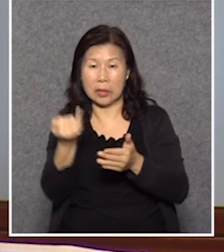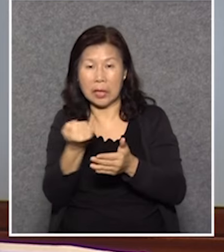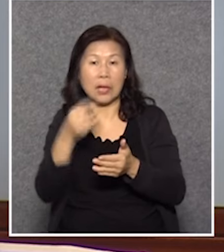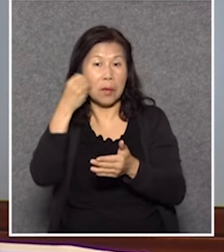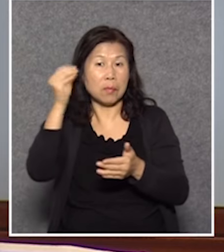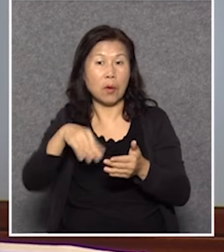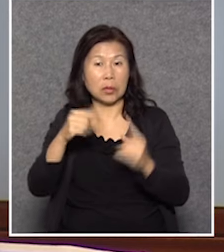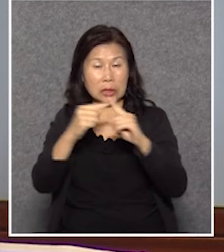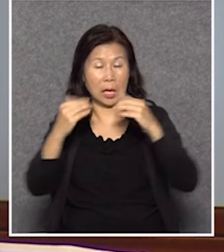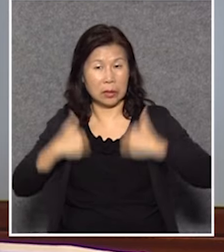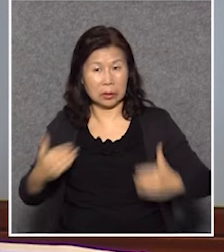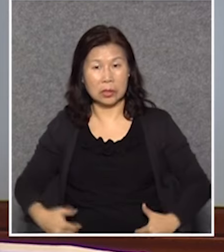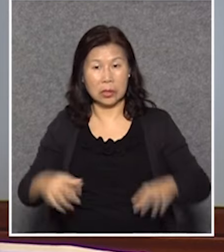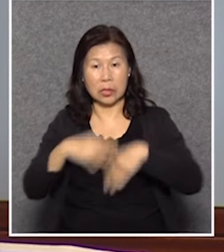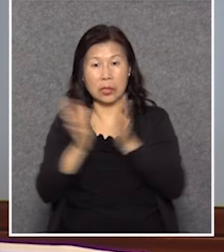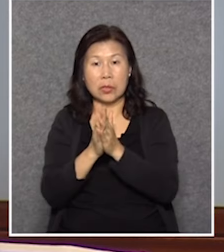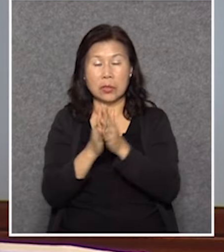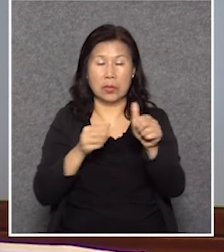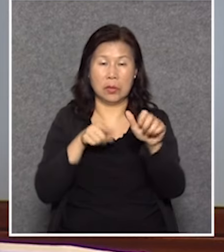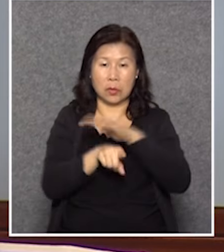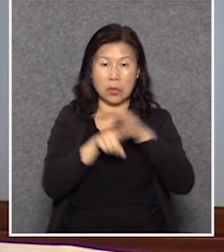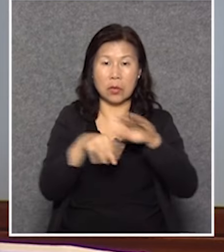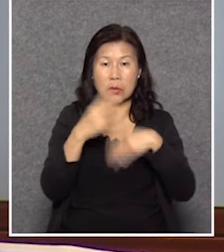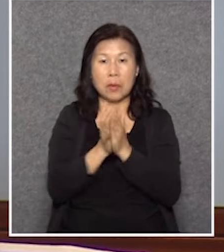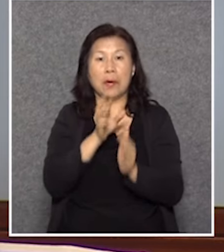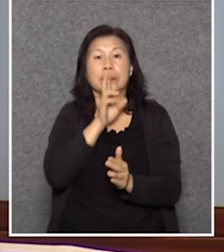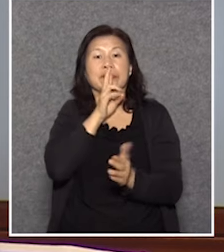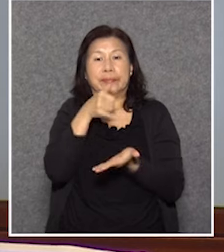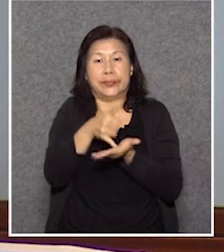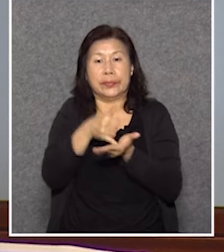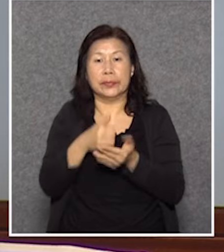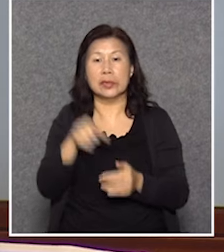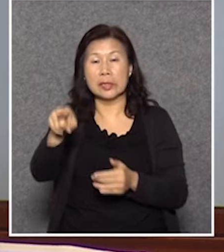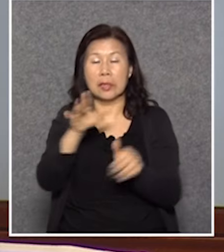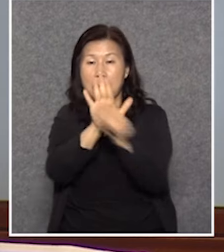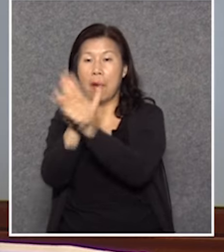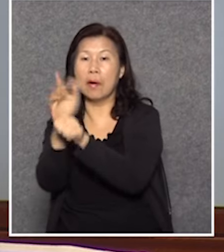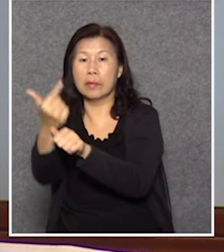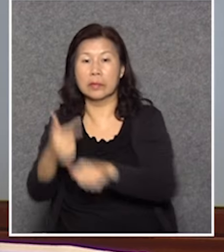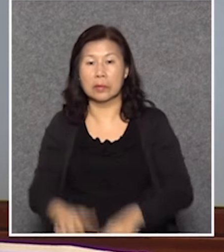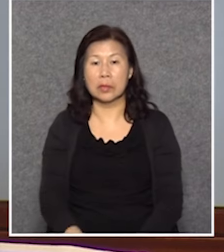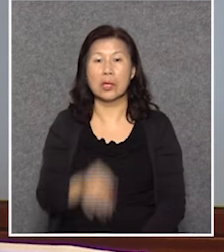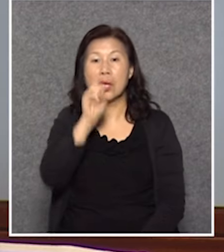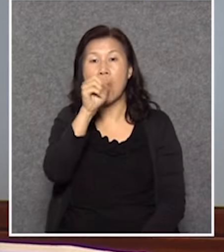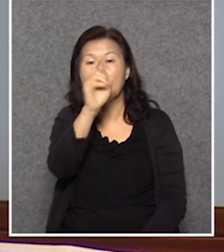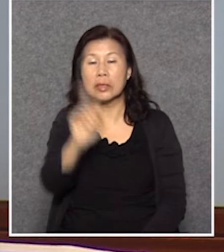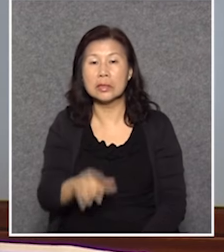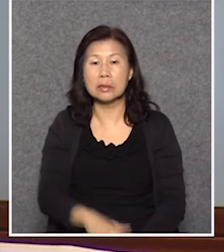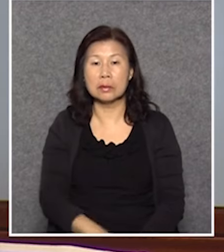人格嘅。佢全面侮辱我嘅人格，我一句聲冇出過。你哋唔使幫佢，佢講啲咩嚟㗎？聽